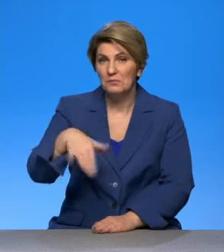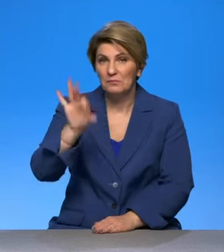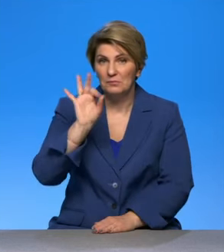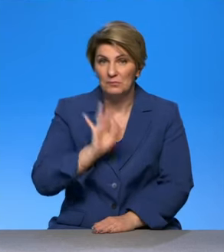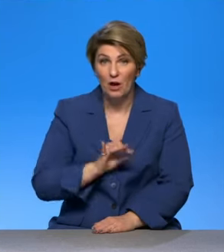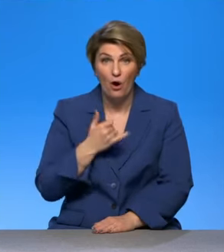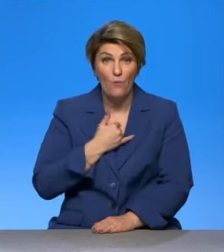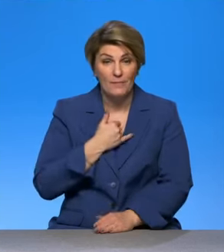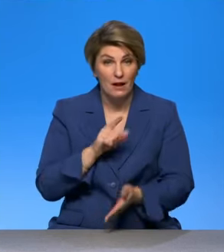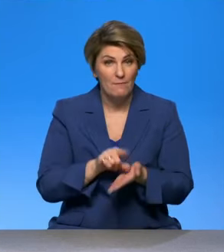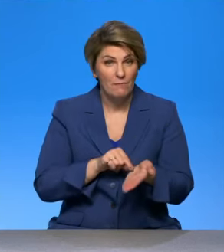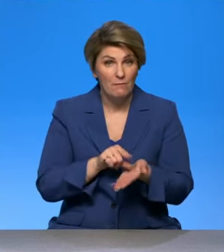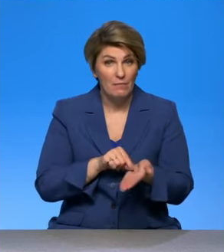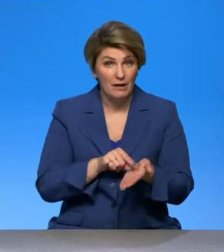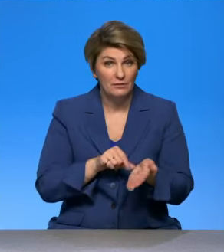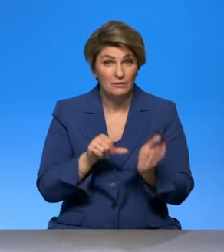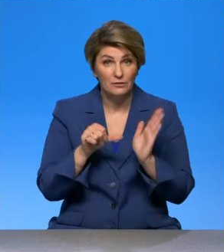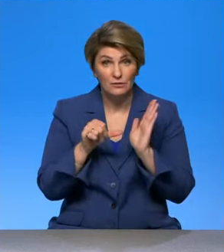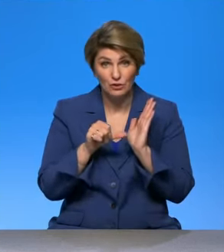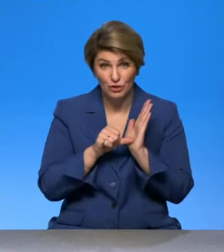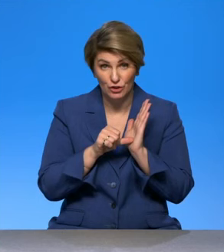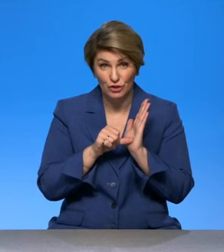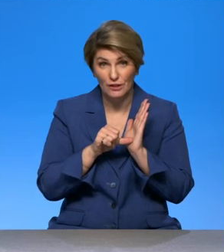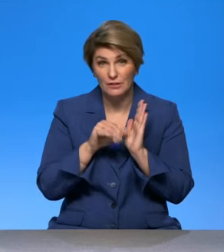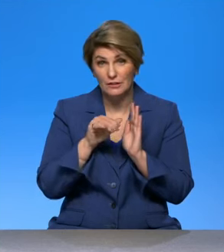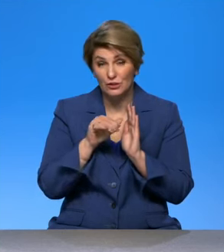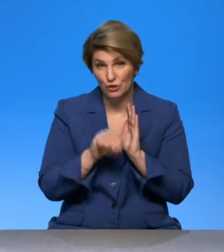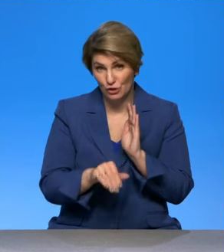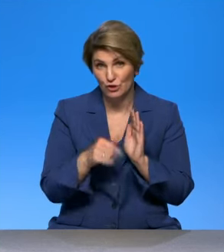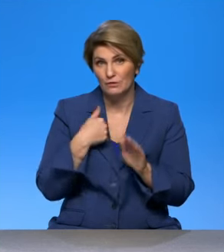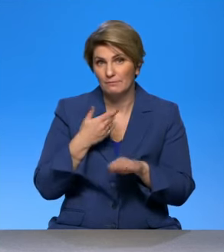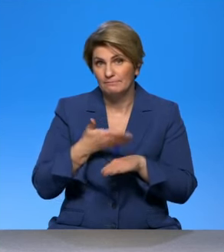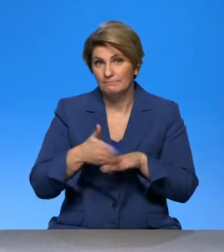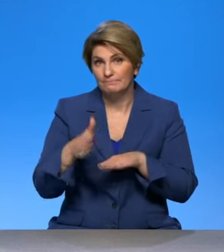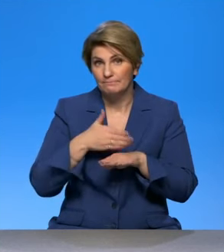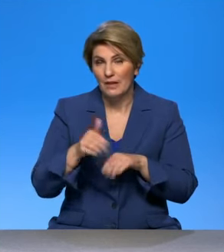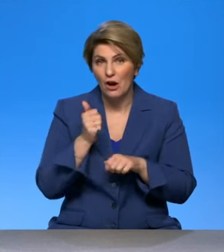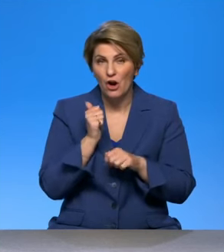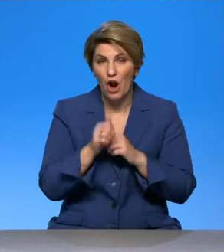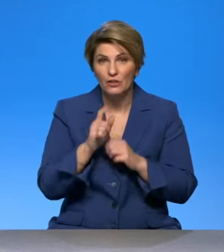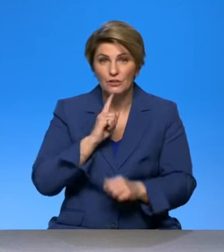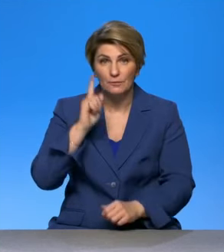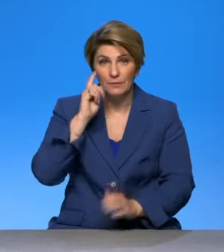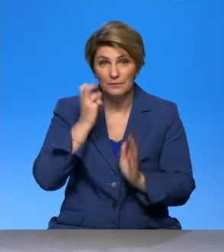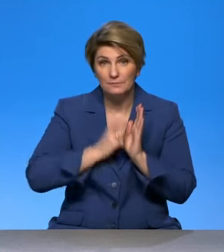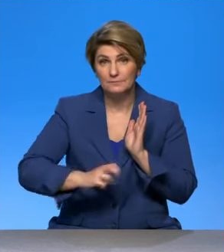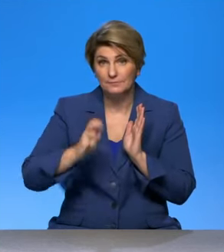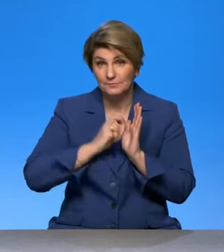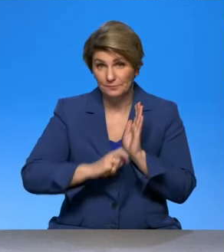социальная пенсия. Это 6, с копейками, скажем, с меня высчитывают каждый месяц. И вот на сегодняшний